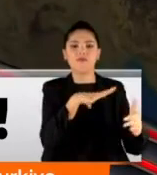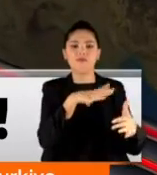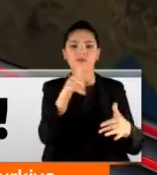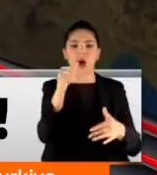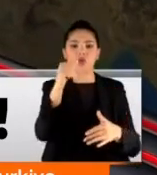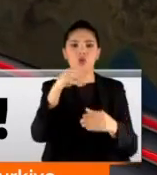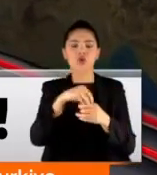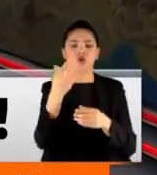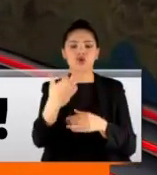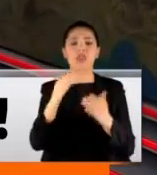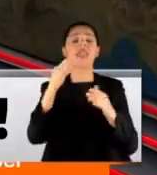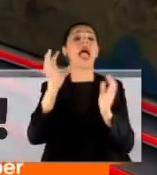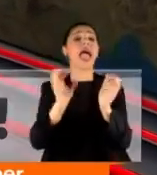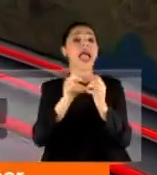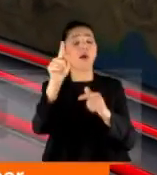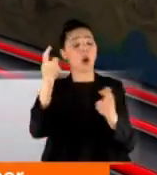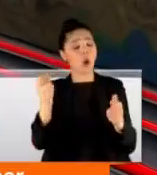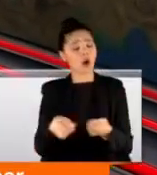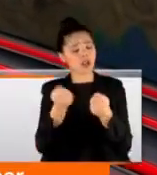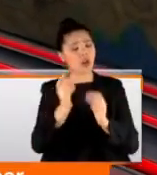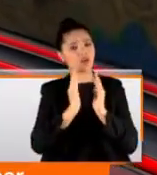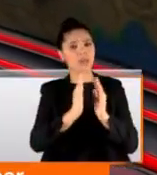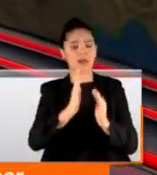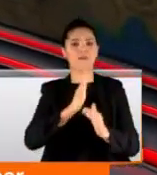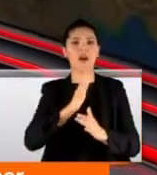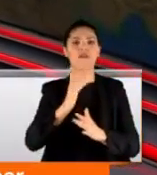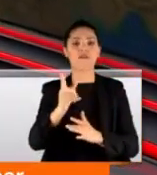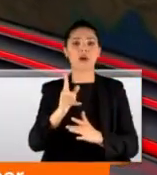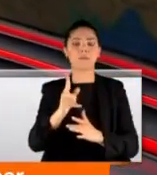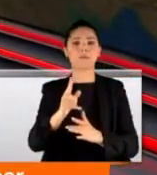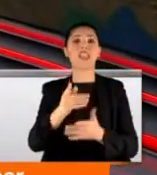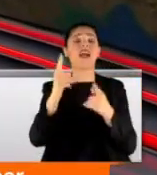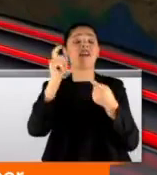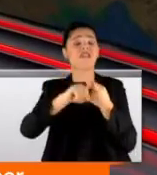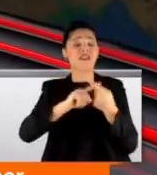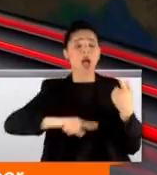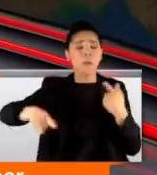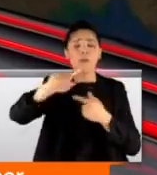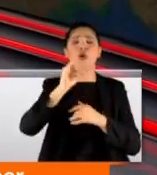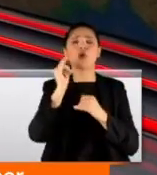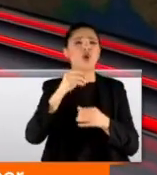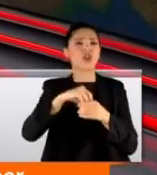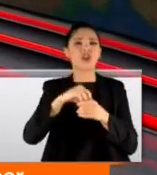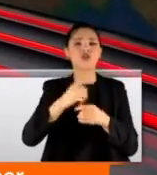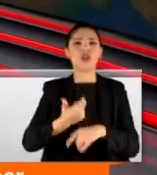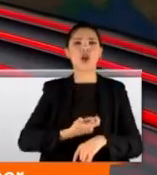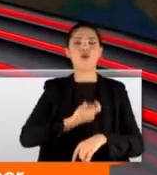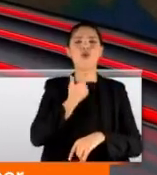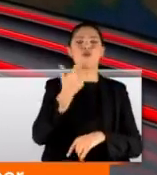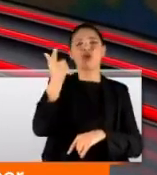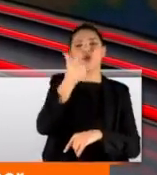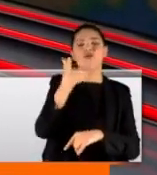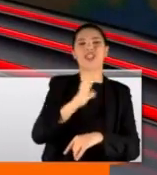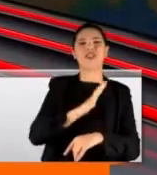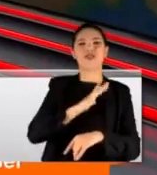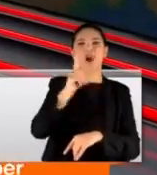suda sürüklendi. Ekipler orada da çalışmalarını sürdürüyor ve tüm bu kötülüklerin ardından umudun görüntüsü de var